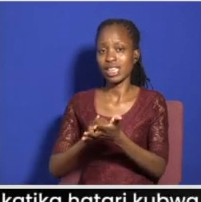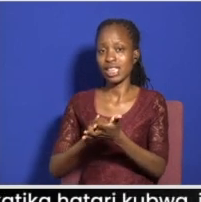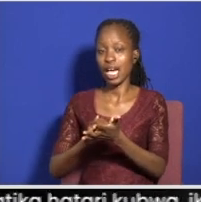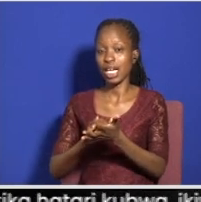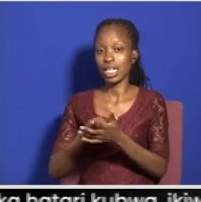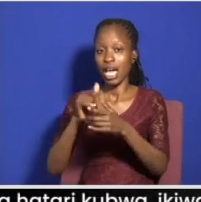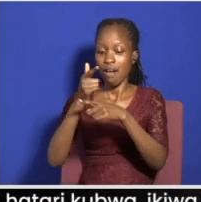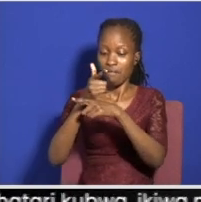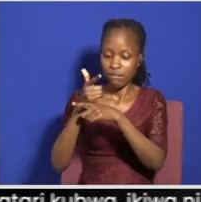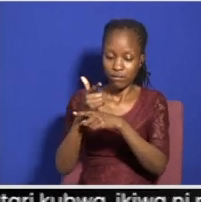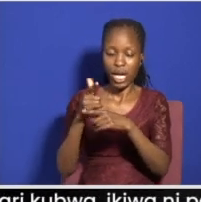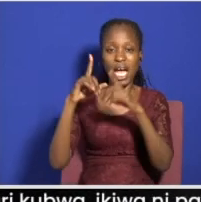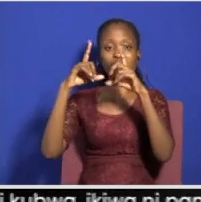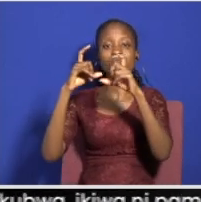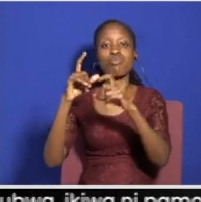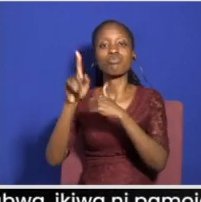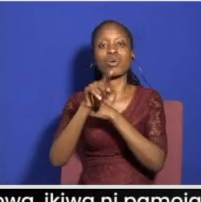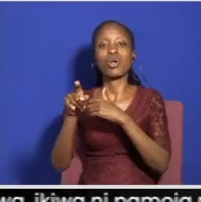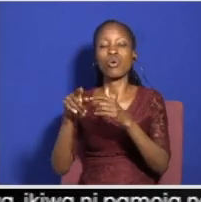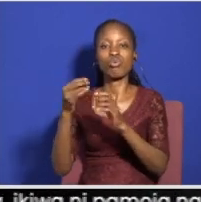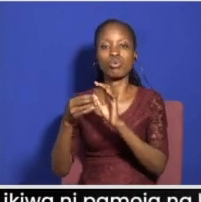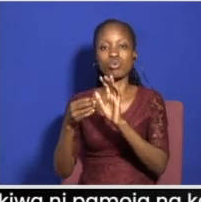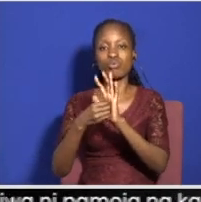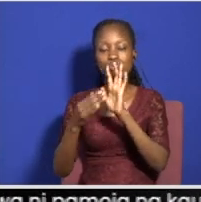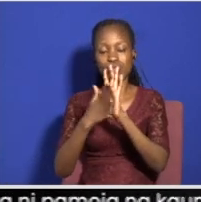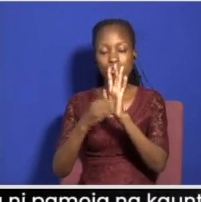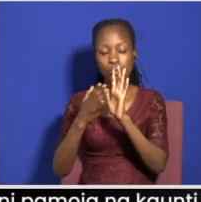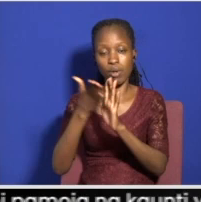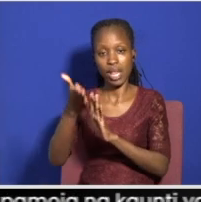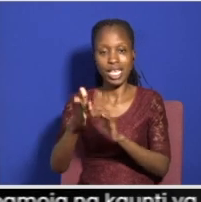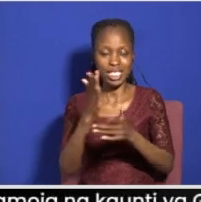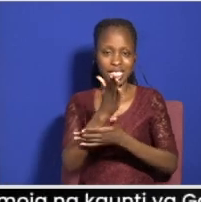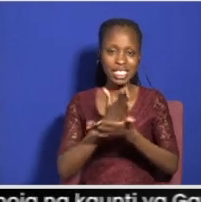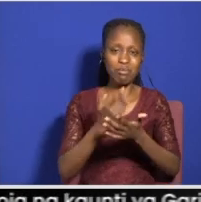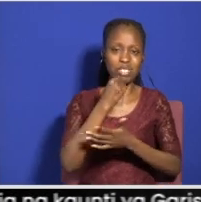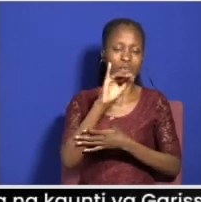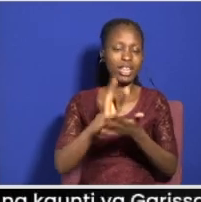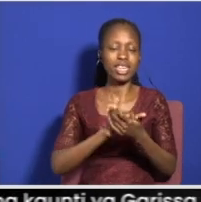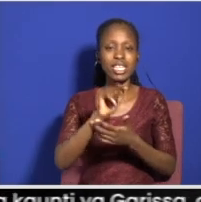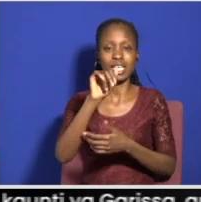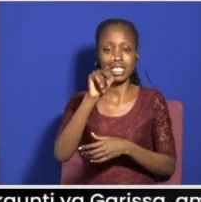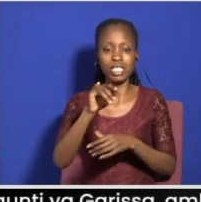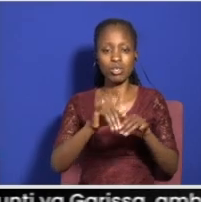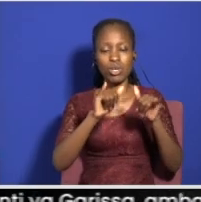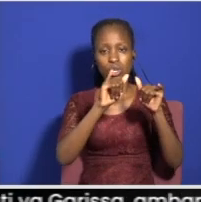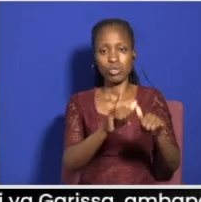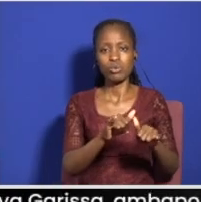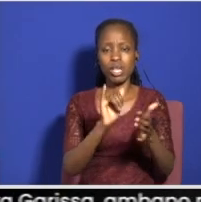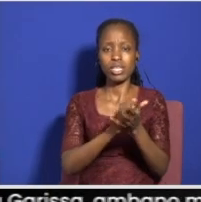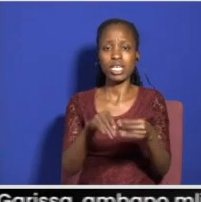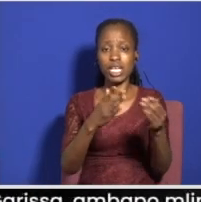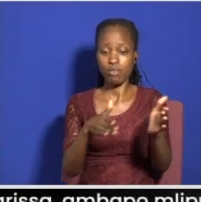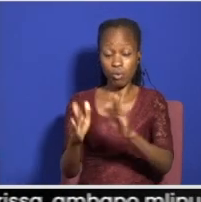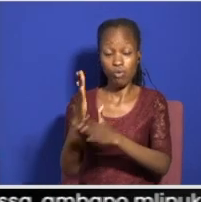kama naweza sema hivyo zinazidi kuchapishwa kila uchao, na kuna wale ambao wanashikilia kuwa mtandao huo bila shaka umetoa fursa kwa Kenya